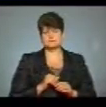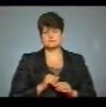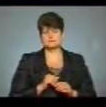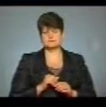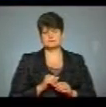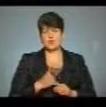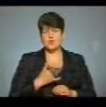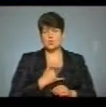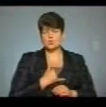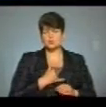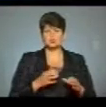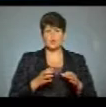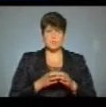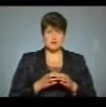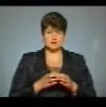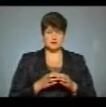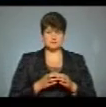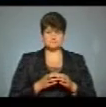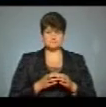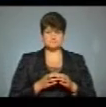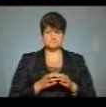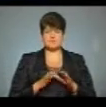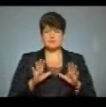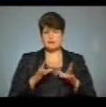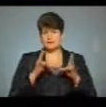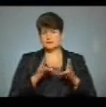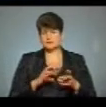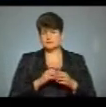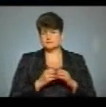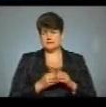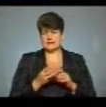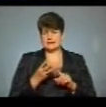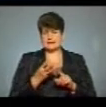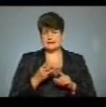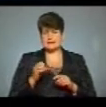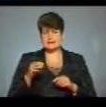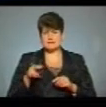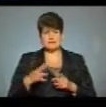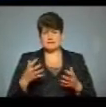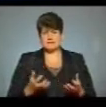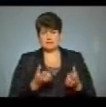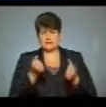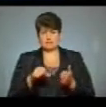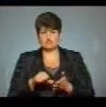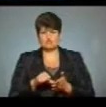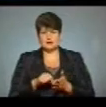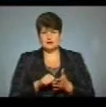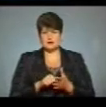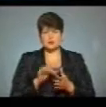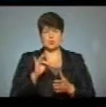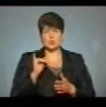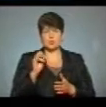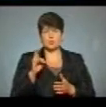У нашої команди сталася невдача на третьому етапі. Не підхватив учасник